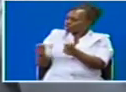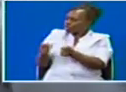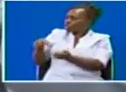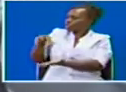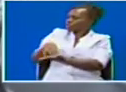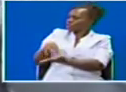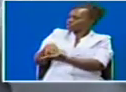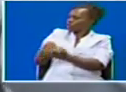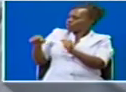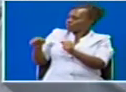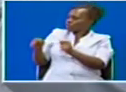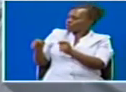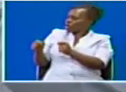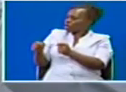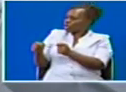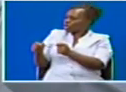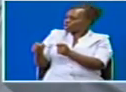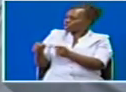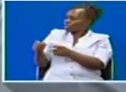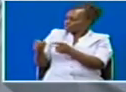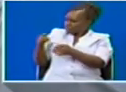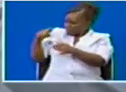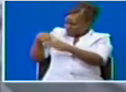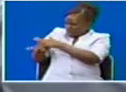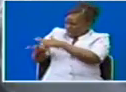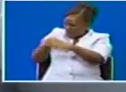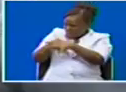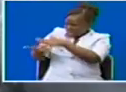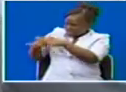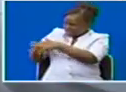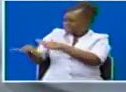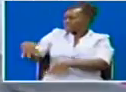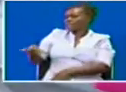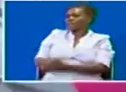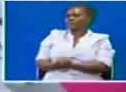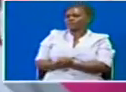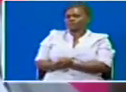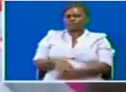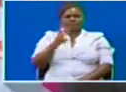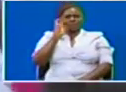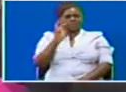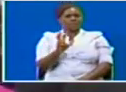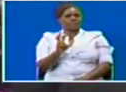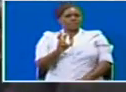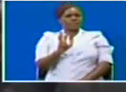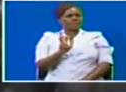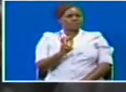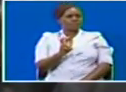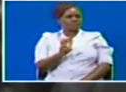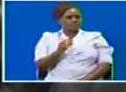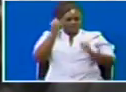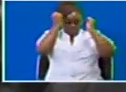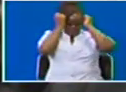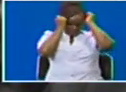wataweza kuhimili milima na mabonde ambayo imezingira eneo hile? Kwangu naona kwamba wanajeshi